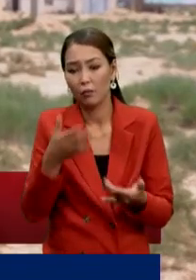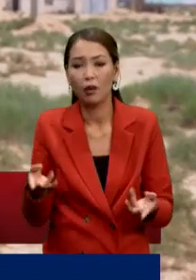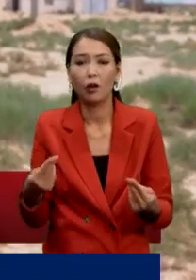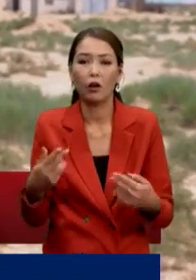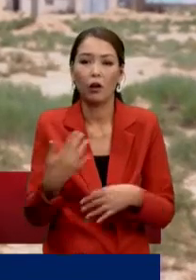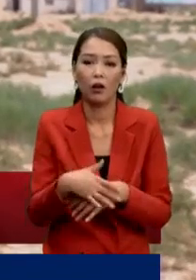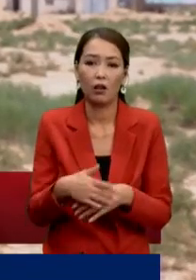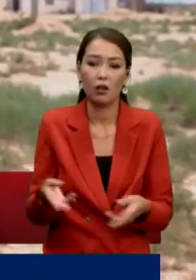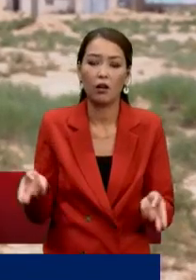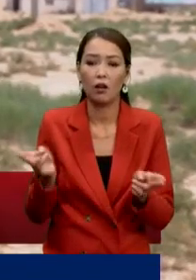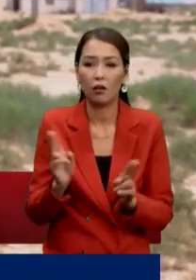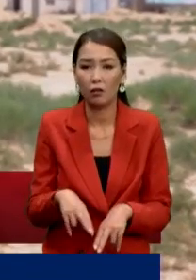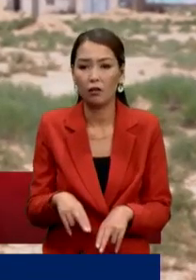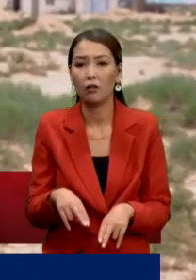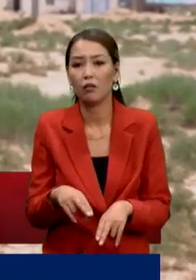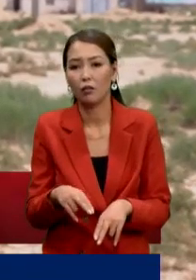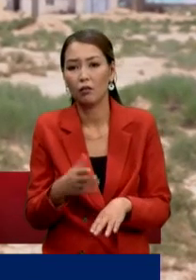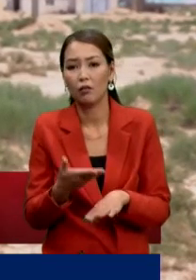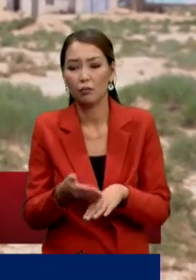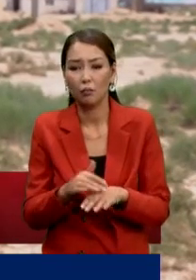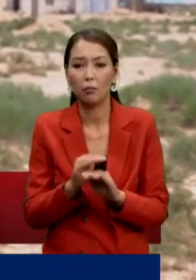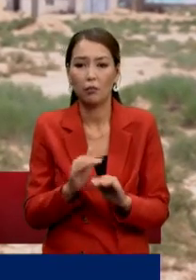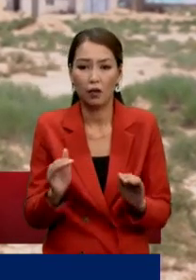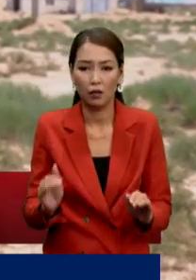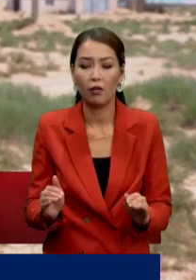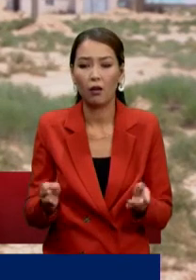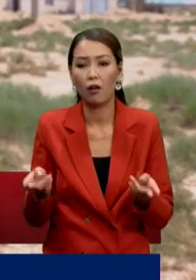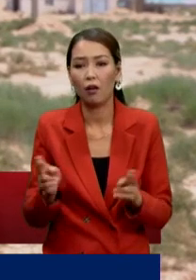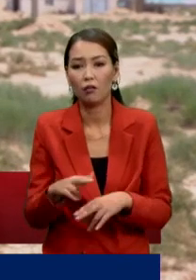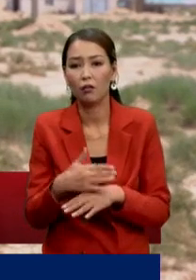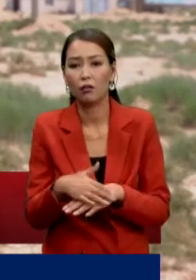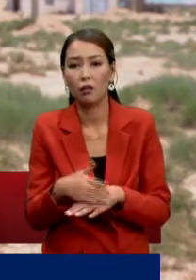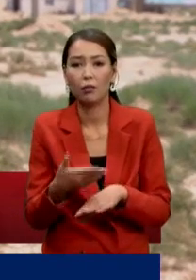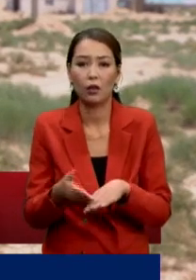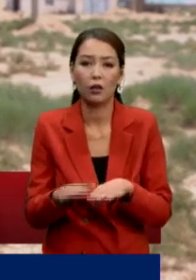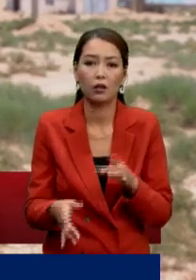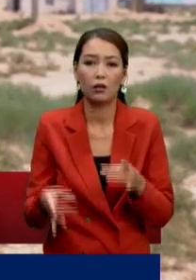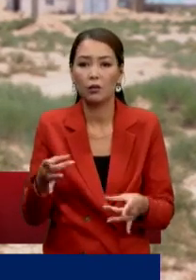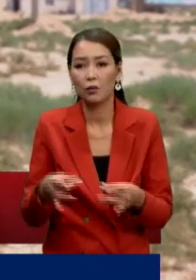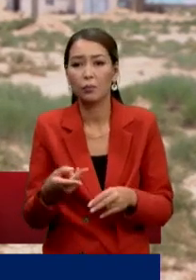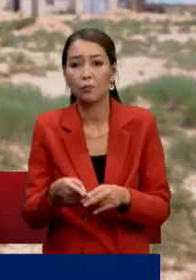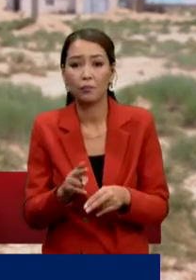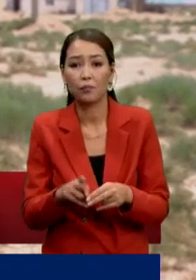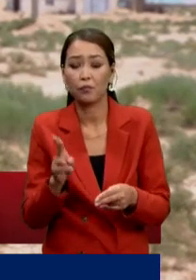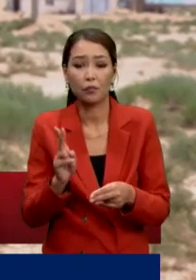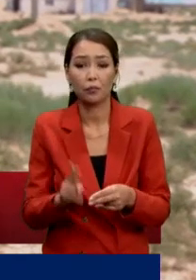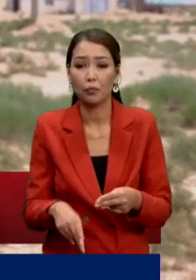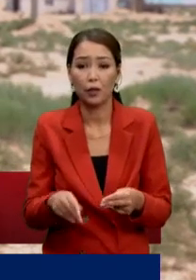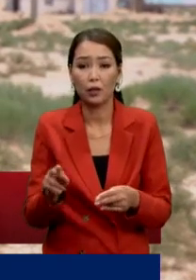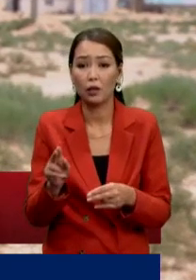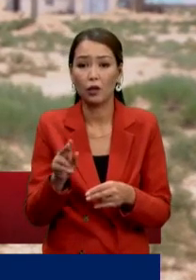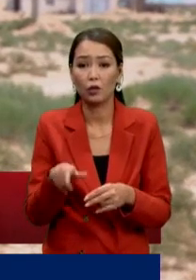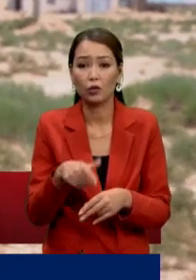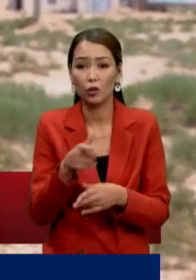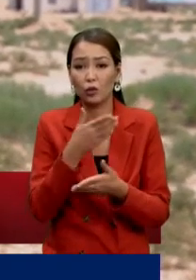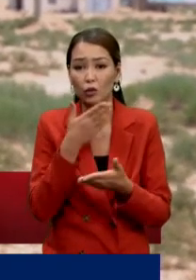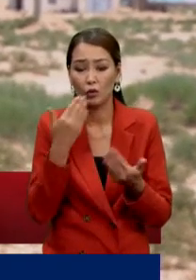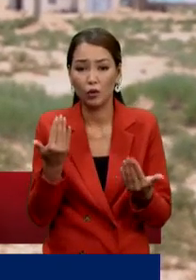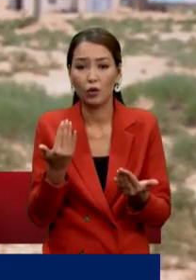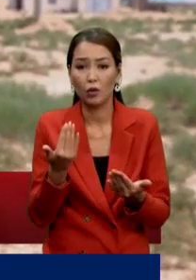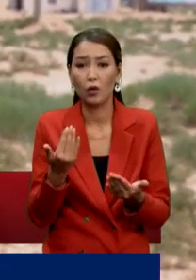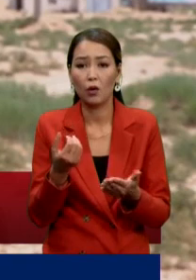сулап далада қонды. Бүткіл бала шағасы мен. Bitet dik bul bitip atkan yol joq hazir. 24'tin ayağına